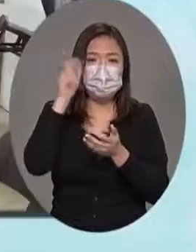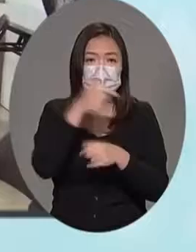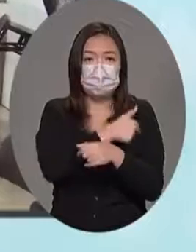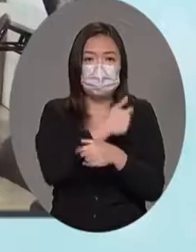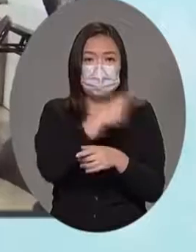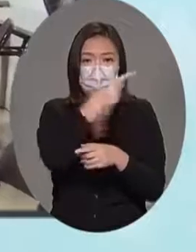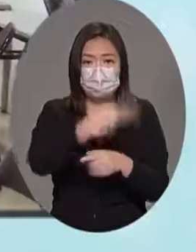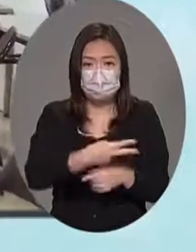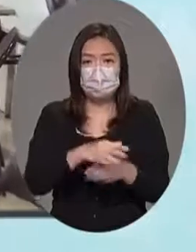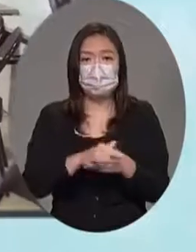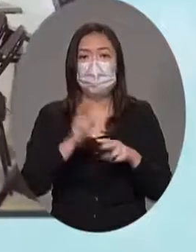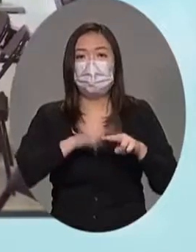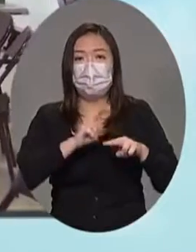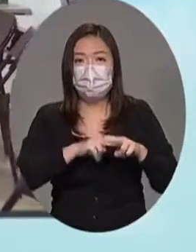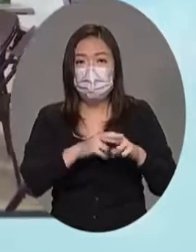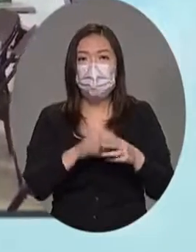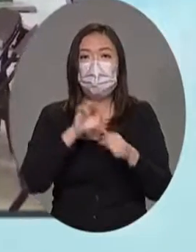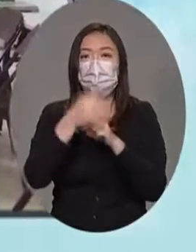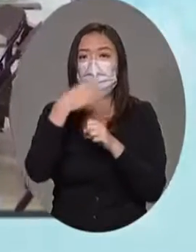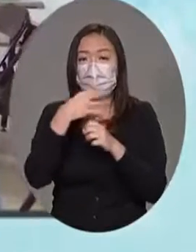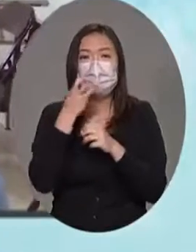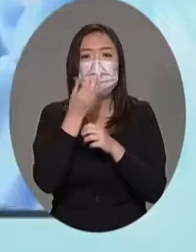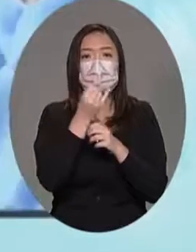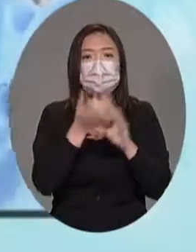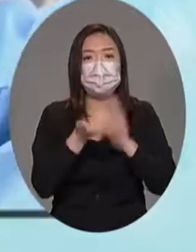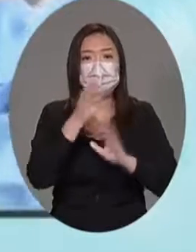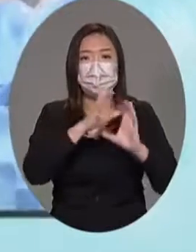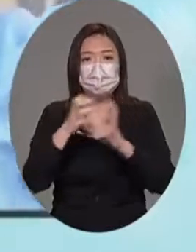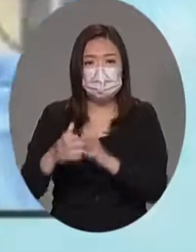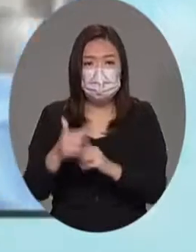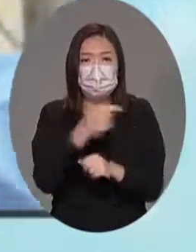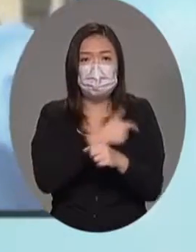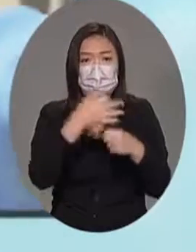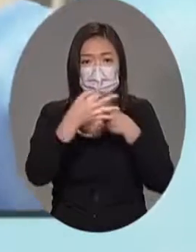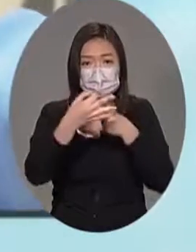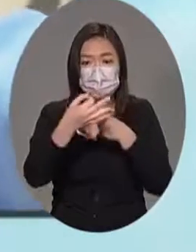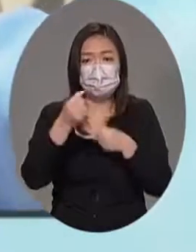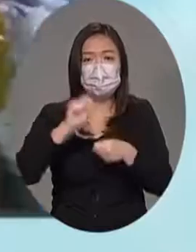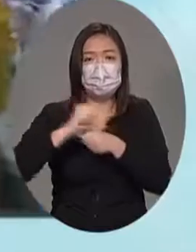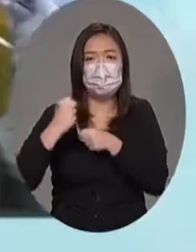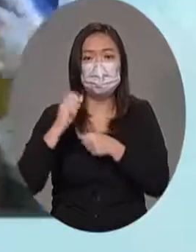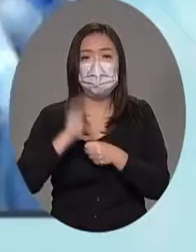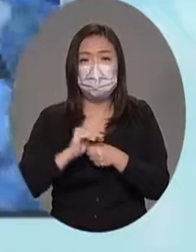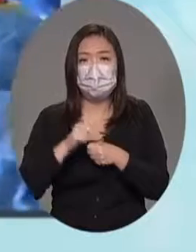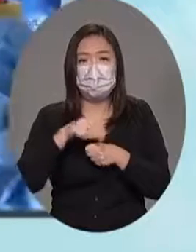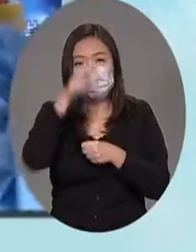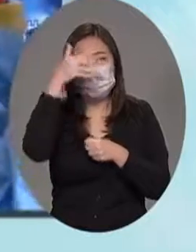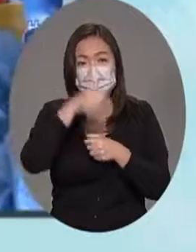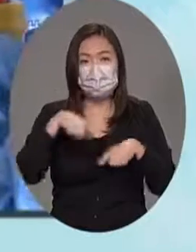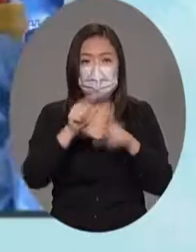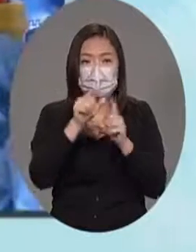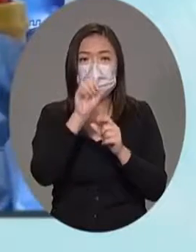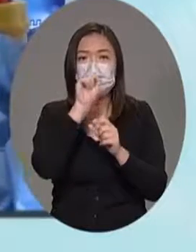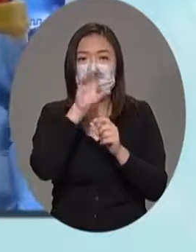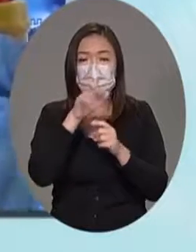剂中国科兴或者国药新冠疫苗的60岁及以上人士可以打第三针加强剂。行政长官林郑月娥